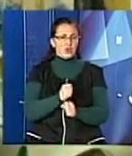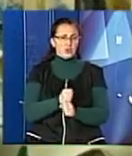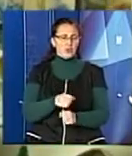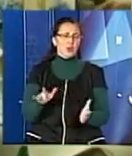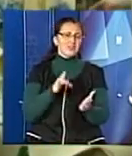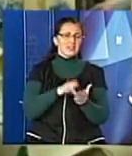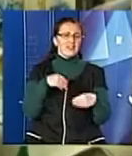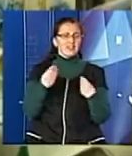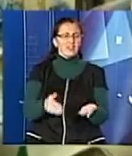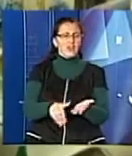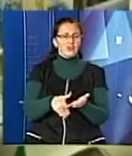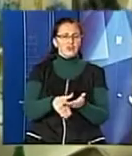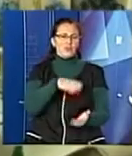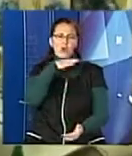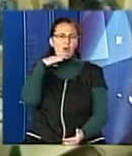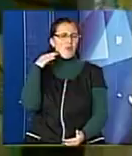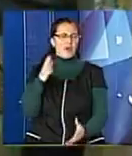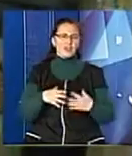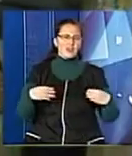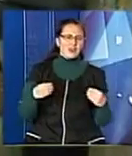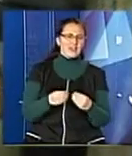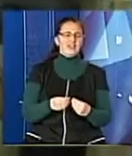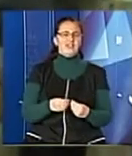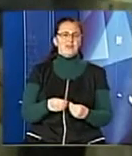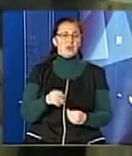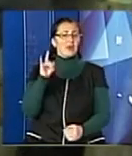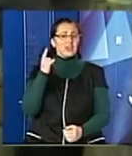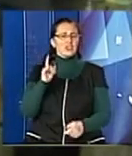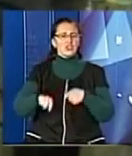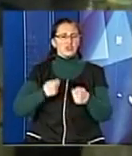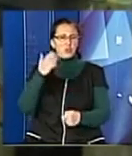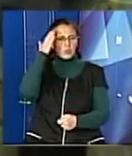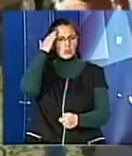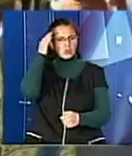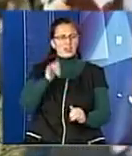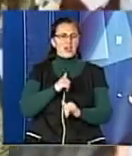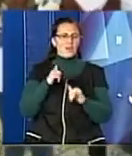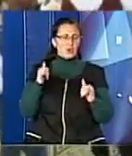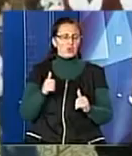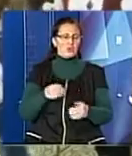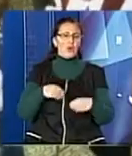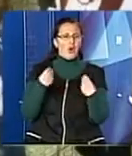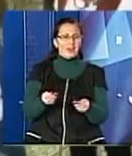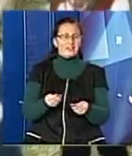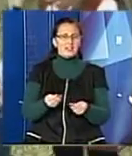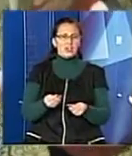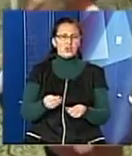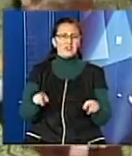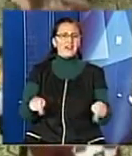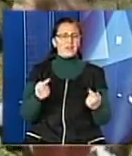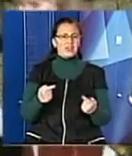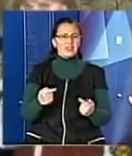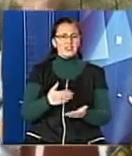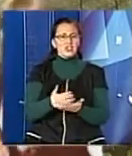Окрім цього, кількасот родин, в яких виховуються діти з порушенням розвитку, щомісяця отримують консультаційний супровід та реабілітаційні послуги.